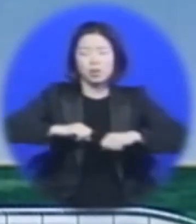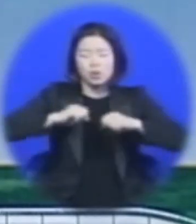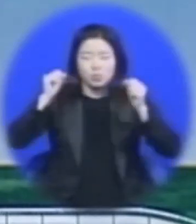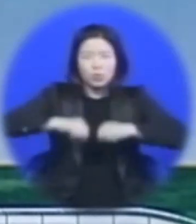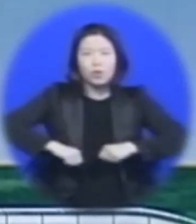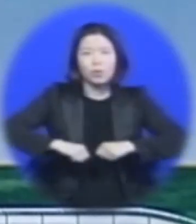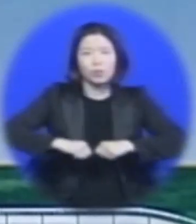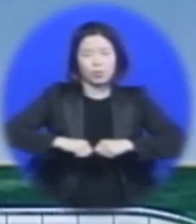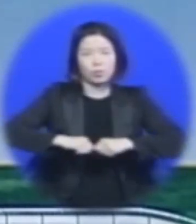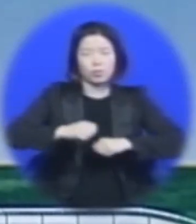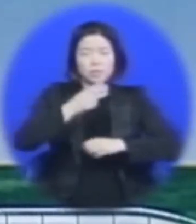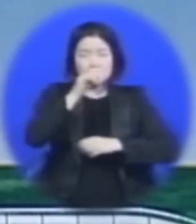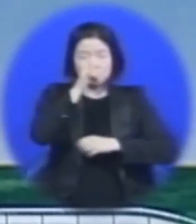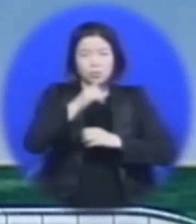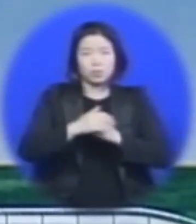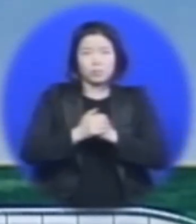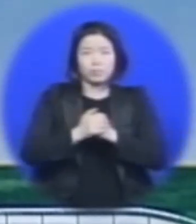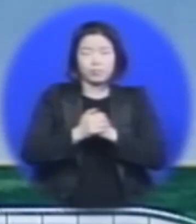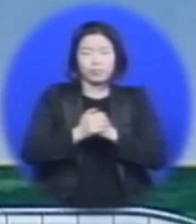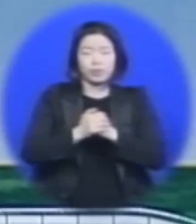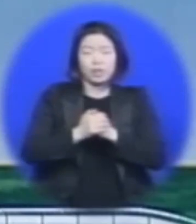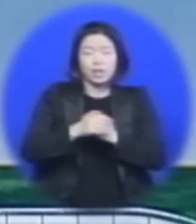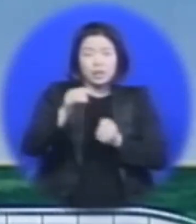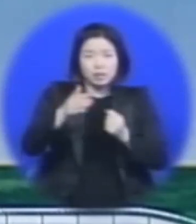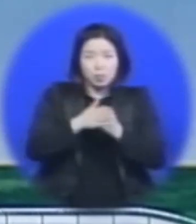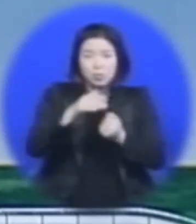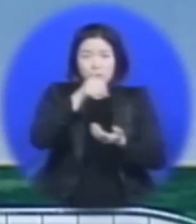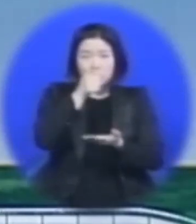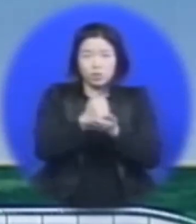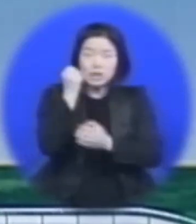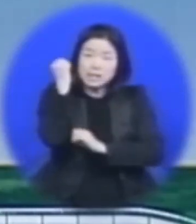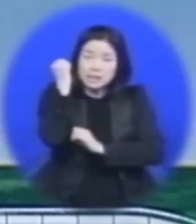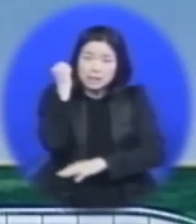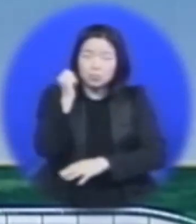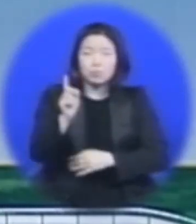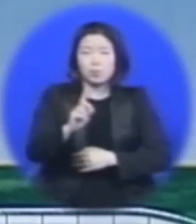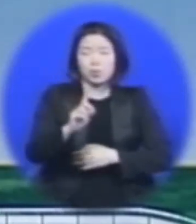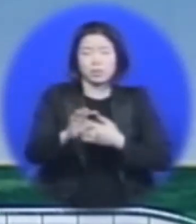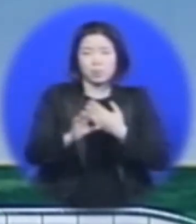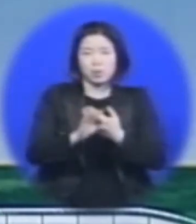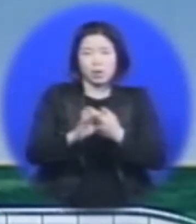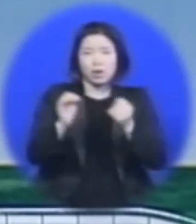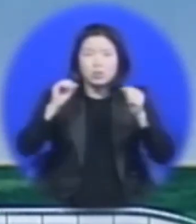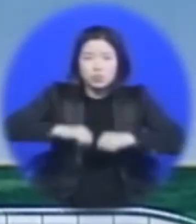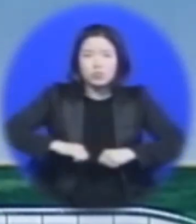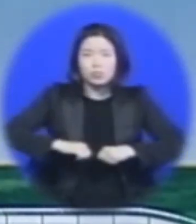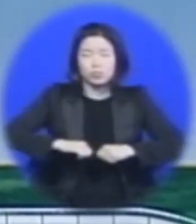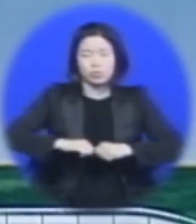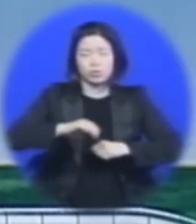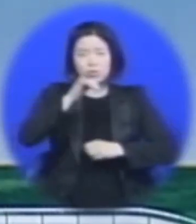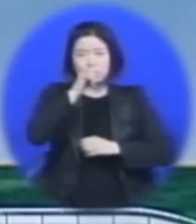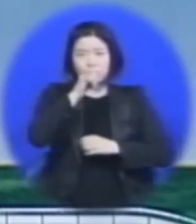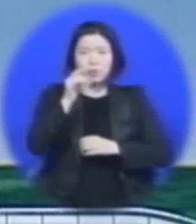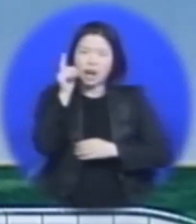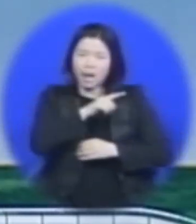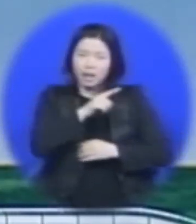지었어 그러므로 죄의 가장 근본은 순종이고 가장 악한 죄는 불순종입니다